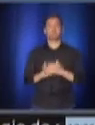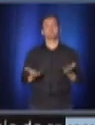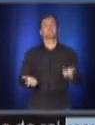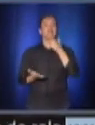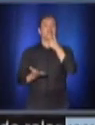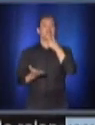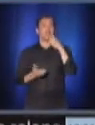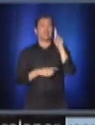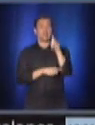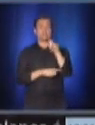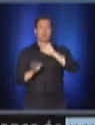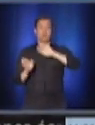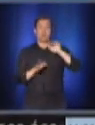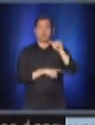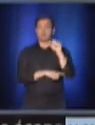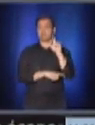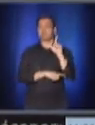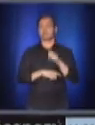in English.